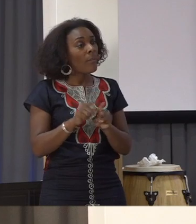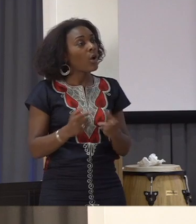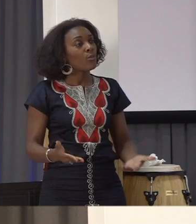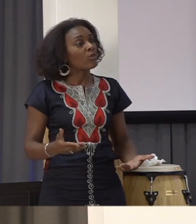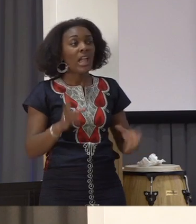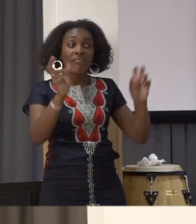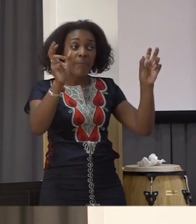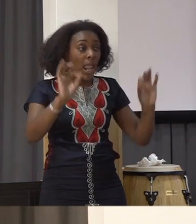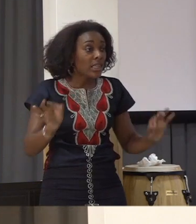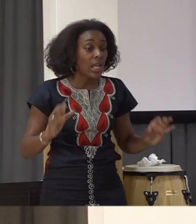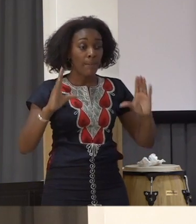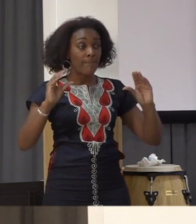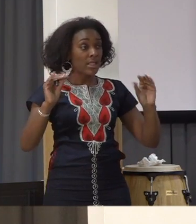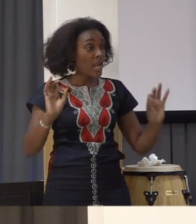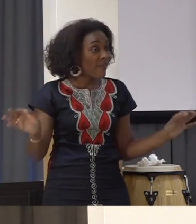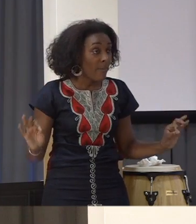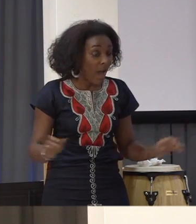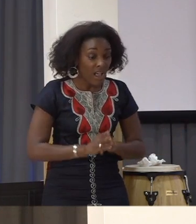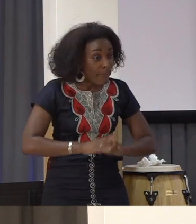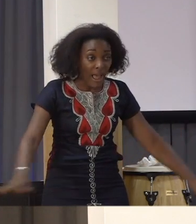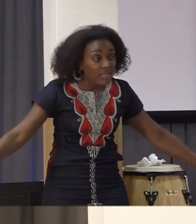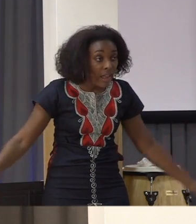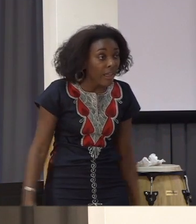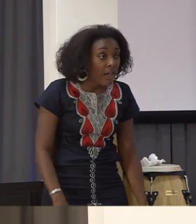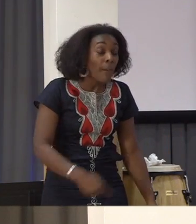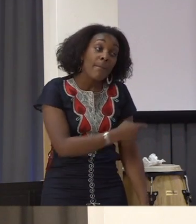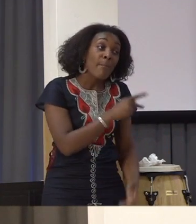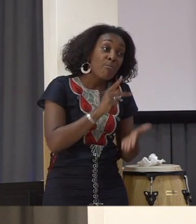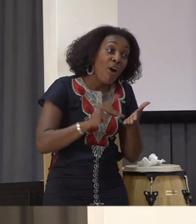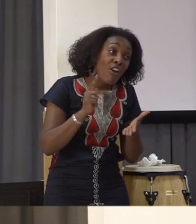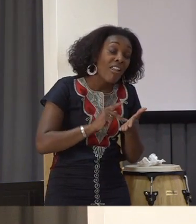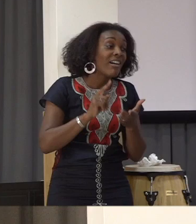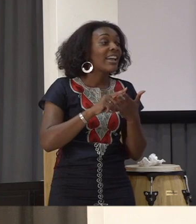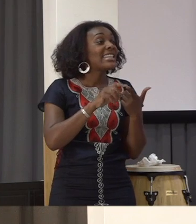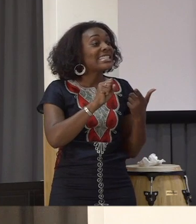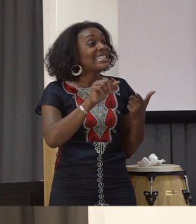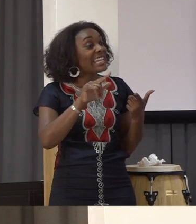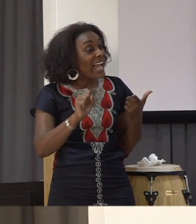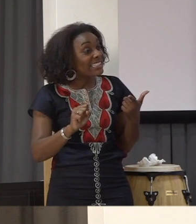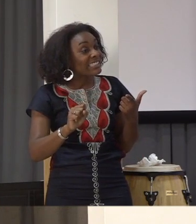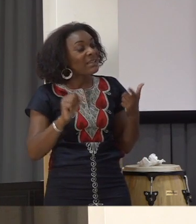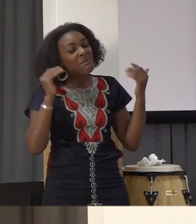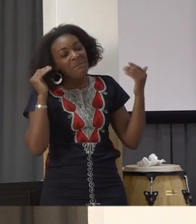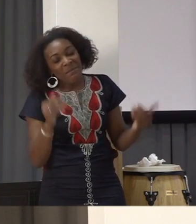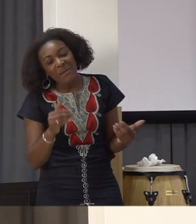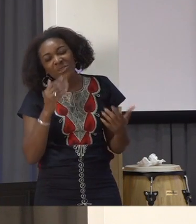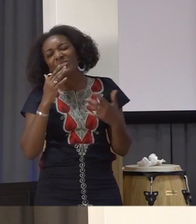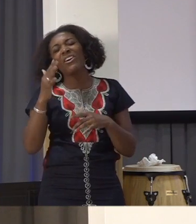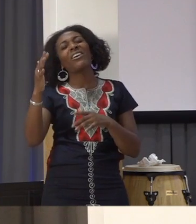la télé, il n'y avait pas de matelas, il n'y avait pas tout ça. Mais ils étaient là, loué soit le Seigneur. Ils bénissaient Dieu, ils